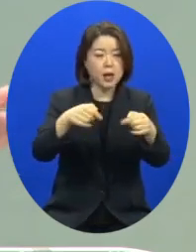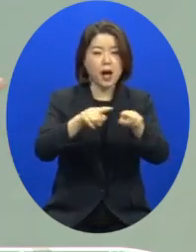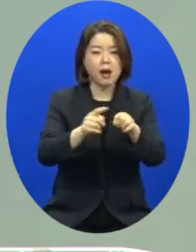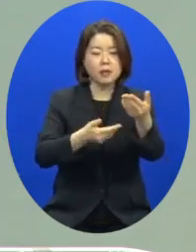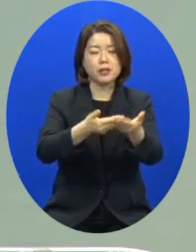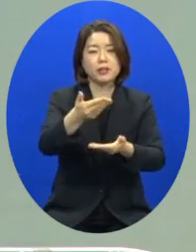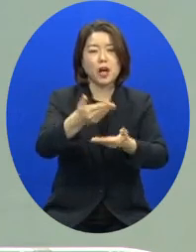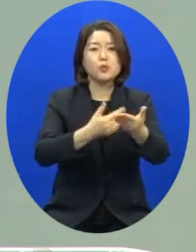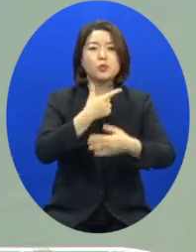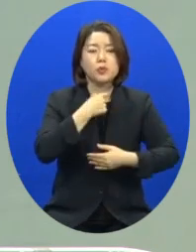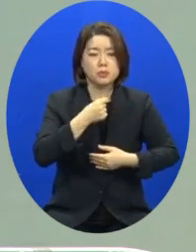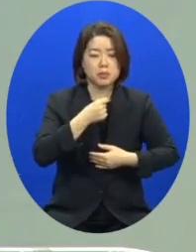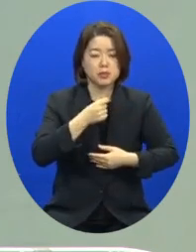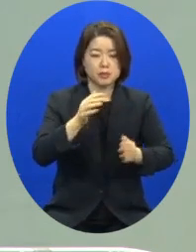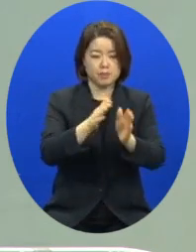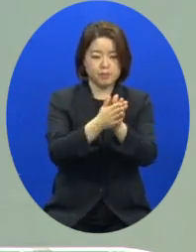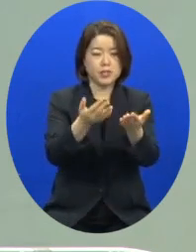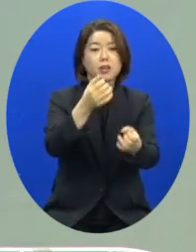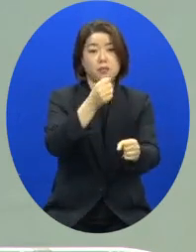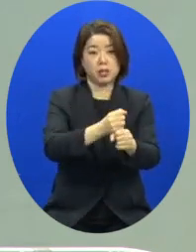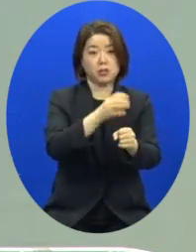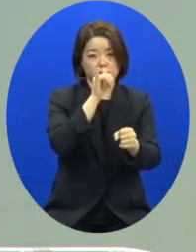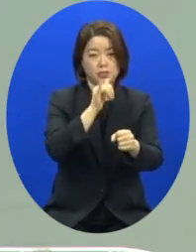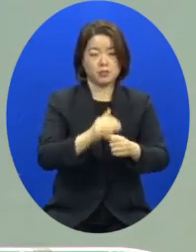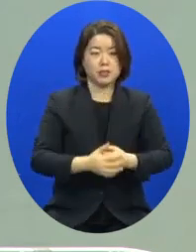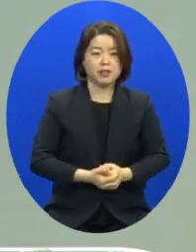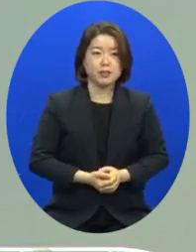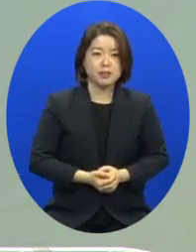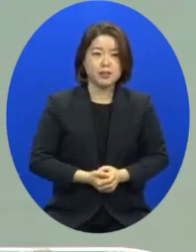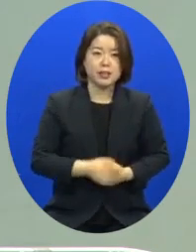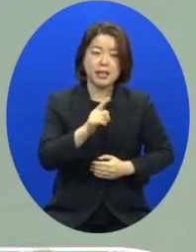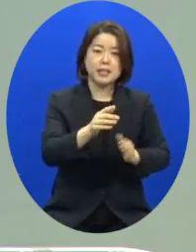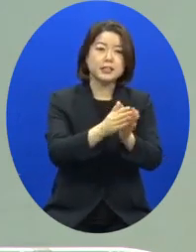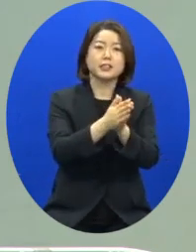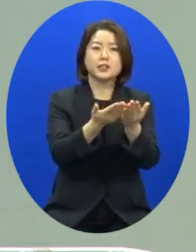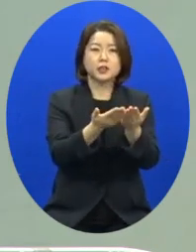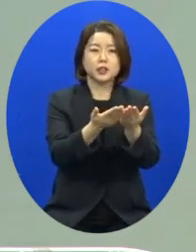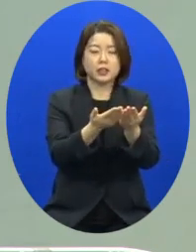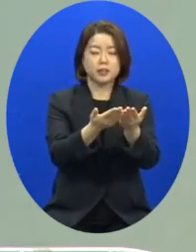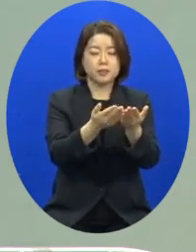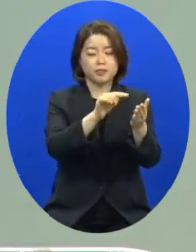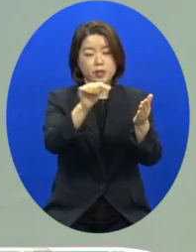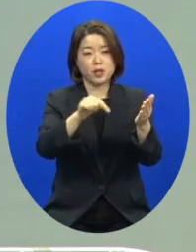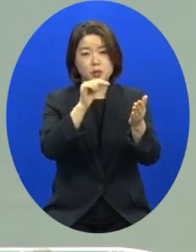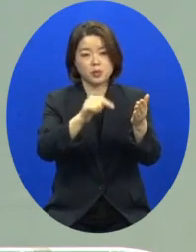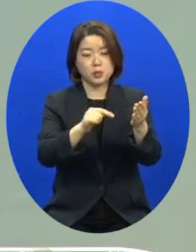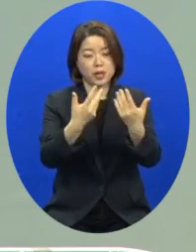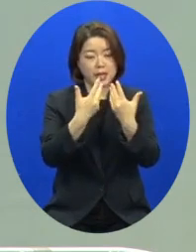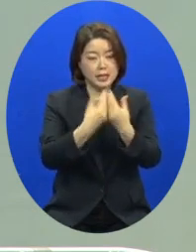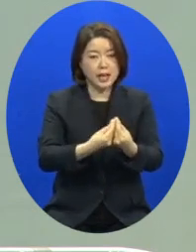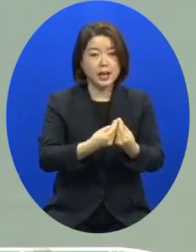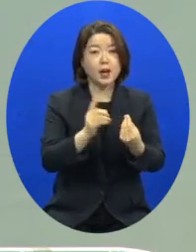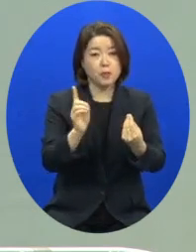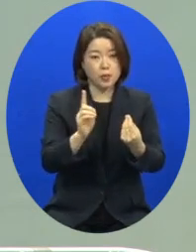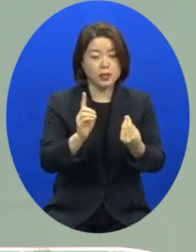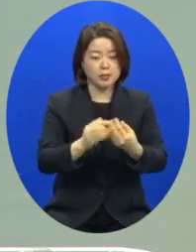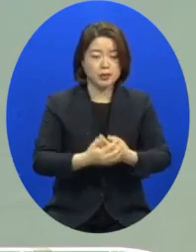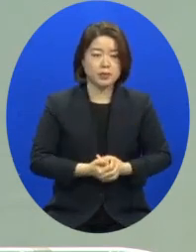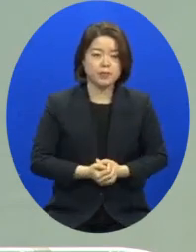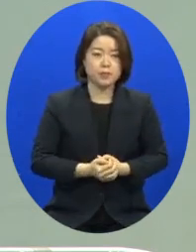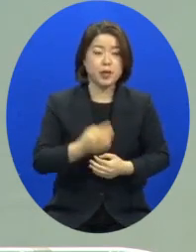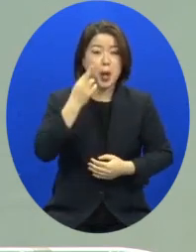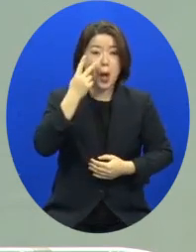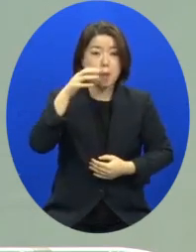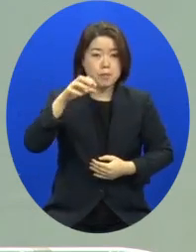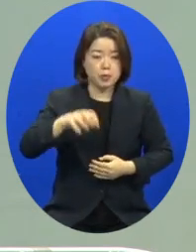나누고 싶다고 책을 출간했습니다. 그 책 원고 속에 이런 일화가 있더라고요.